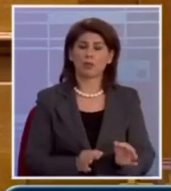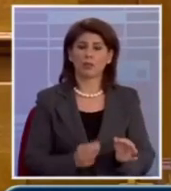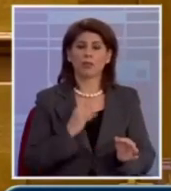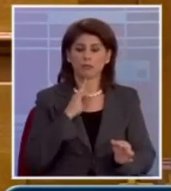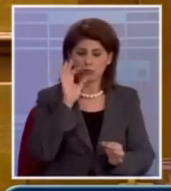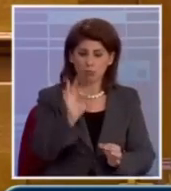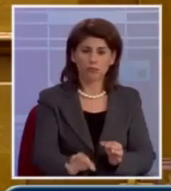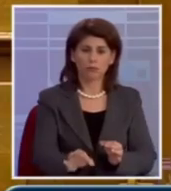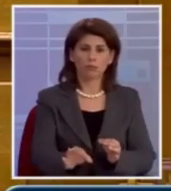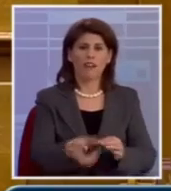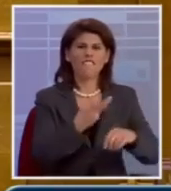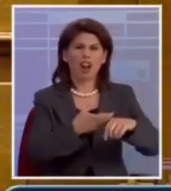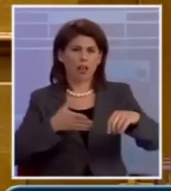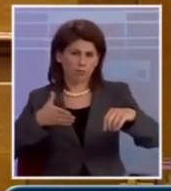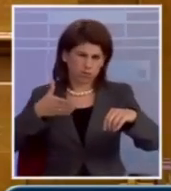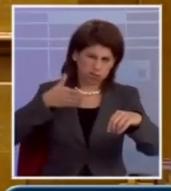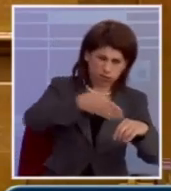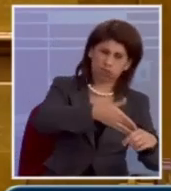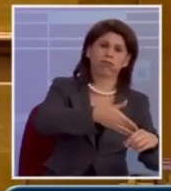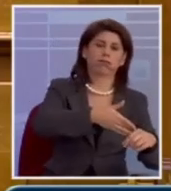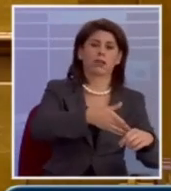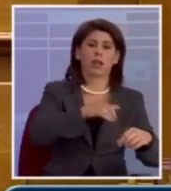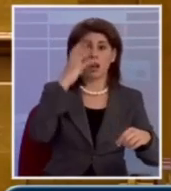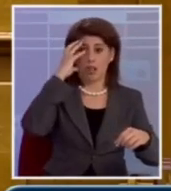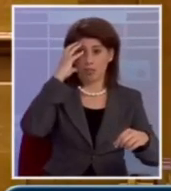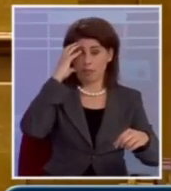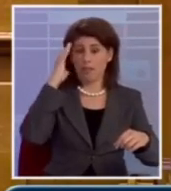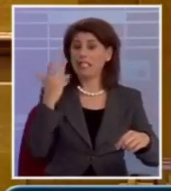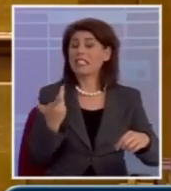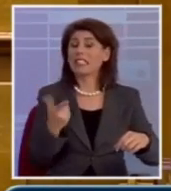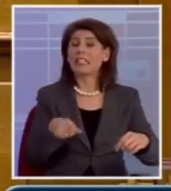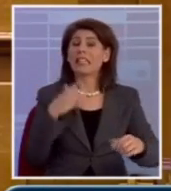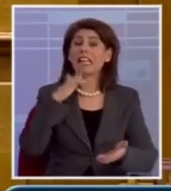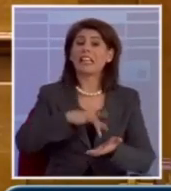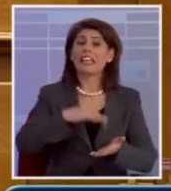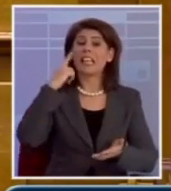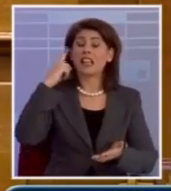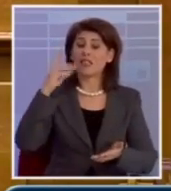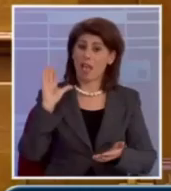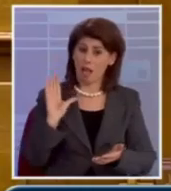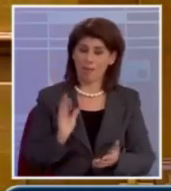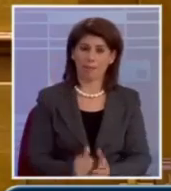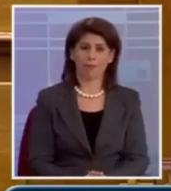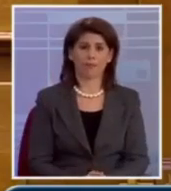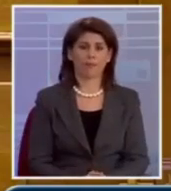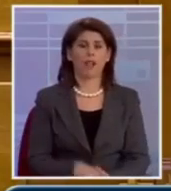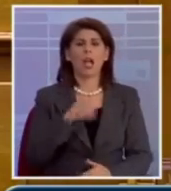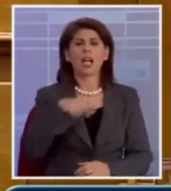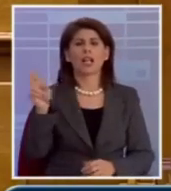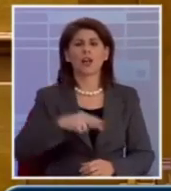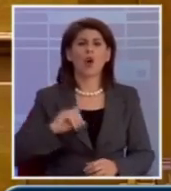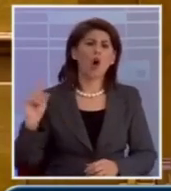μας οδήγησε στα βράχια. Να σας υπενθυμίσω επί τροχάδι ποια ήταν η κεντρική ιδέα του. Καταργούνται